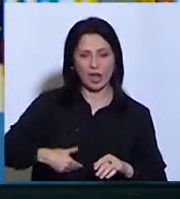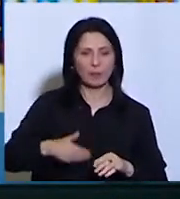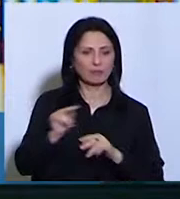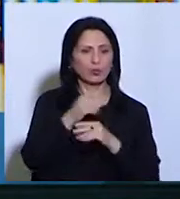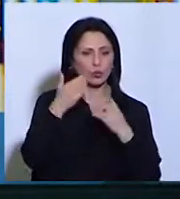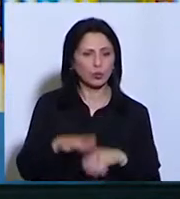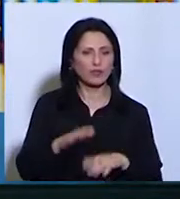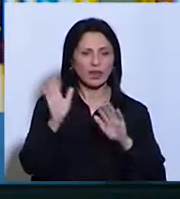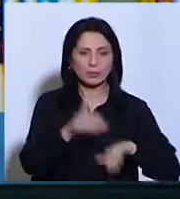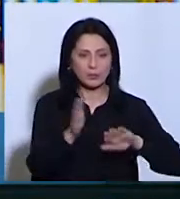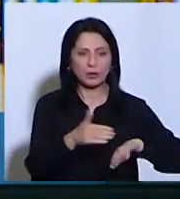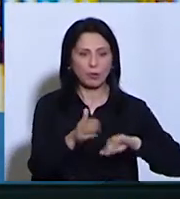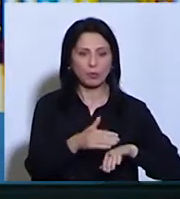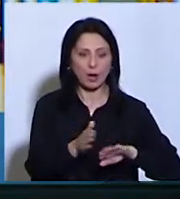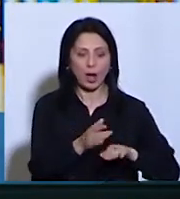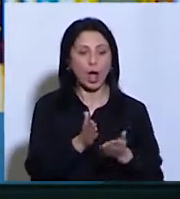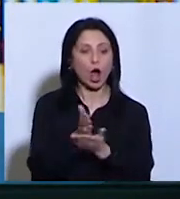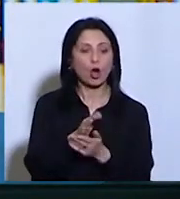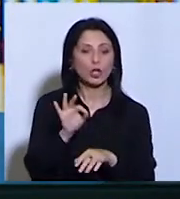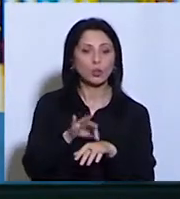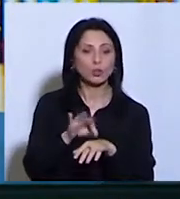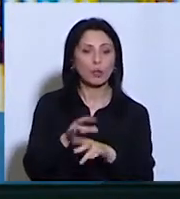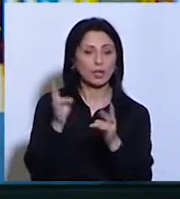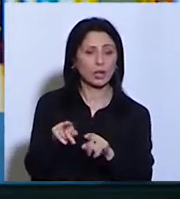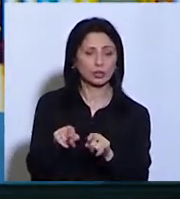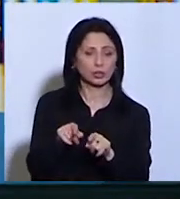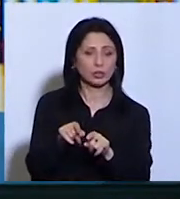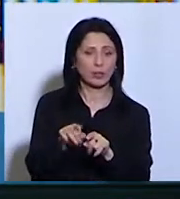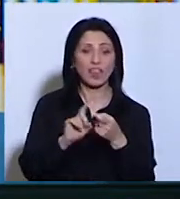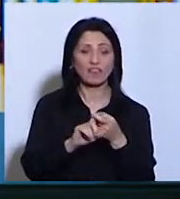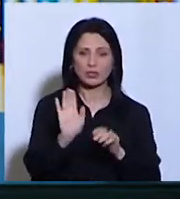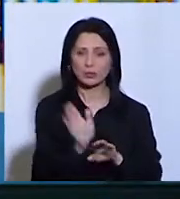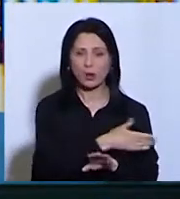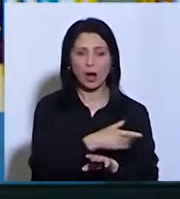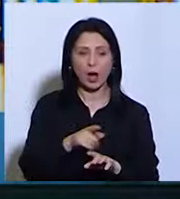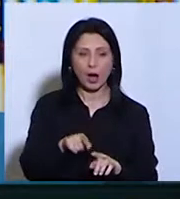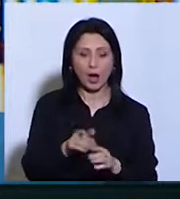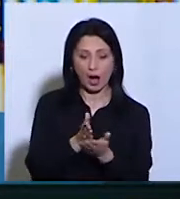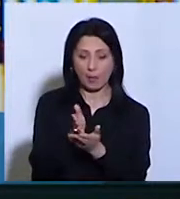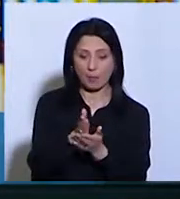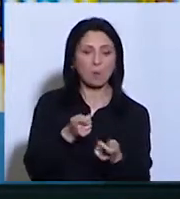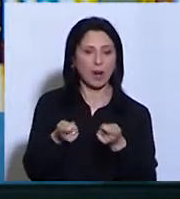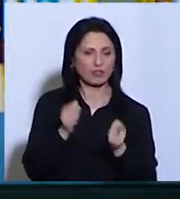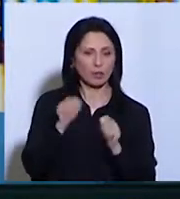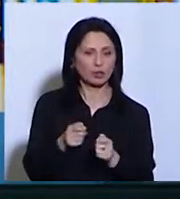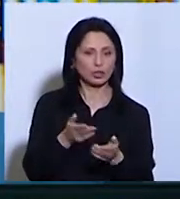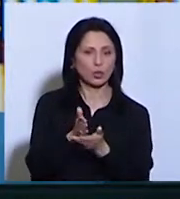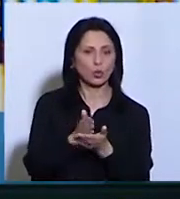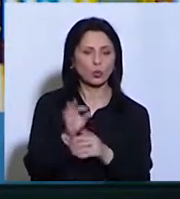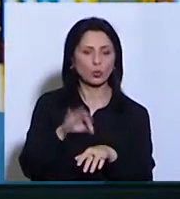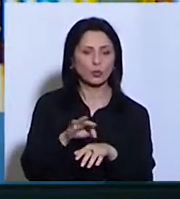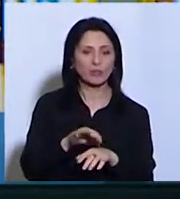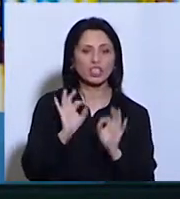აღმოფხვრაზე მივდივარ და ასე შემდეგ, მაგრამ ეს ქრონიკული დაავადებები დარჩება, მაგრამ ყველა ისინი ემორჩილება მართვას და მართვაში